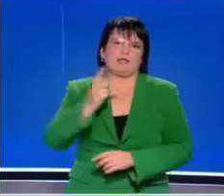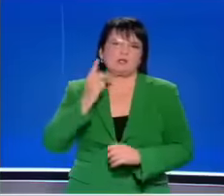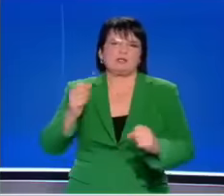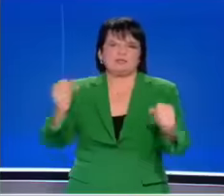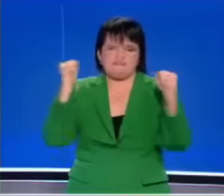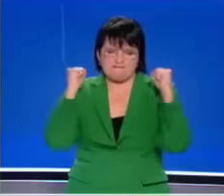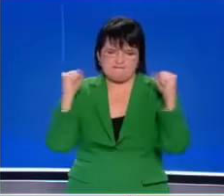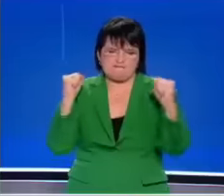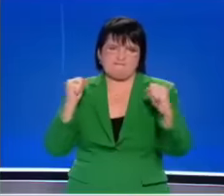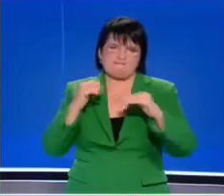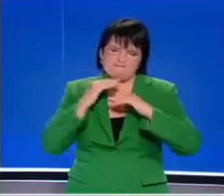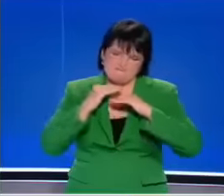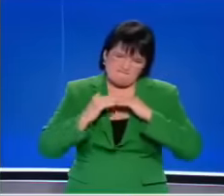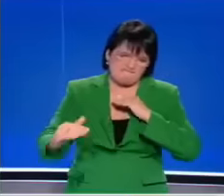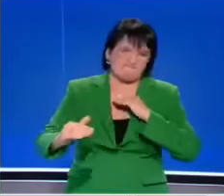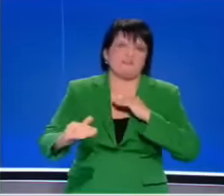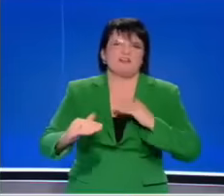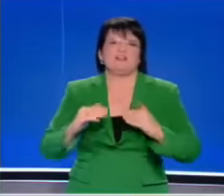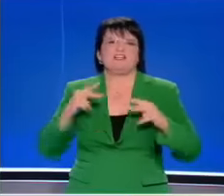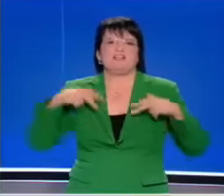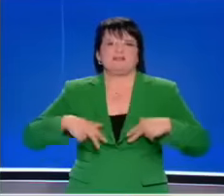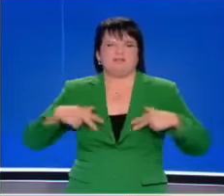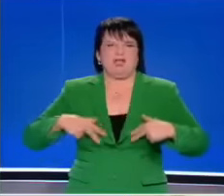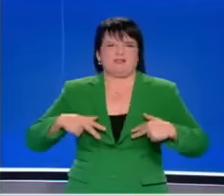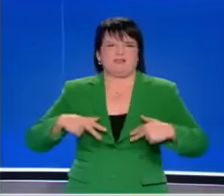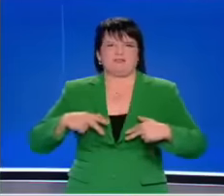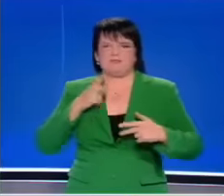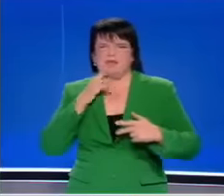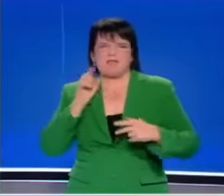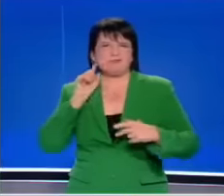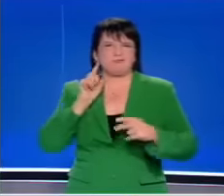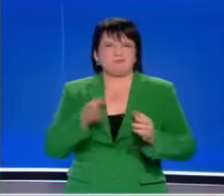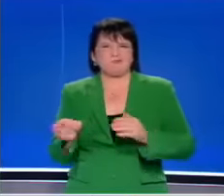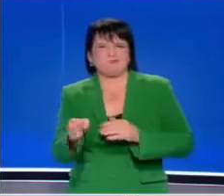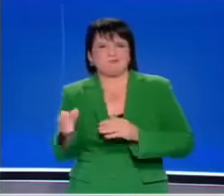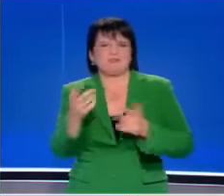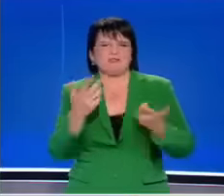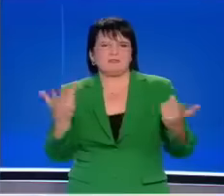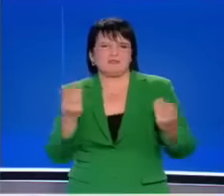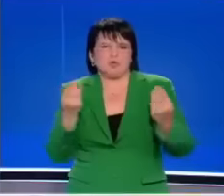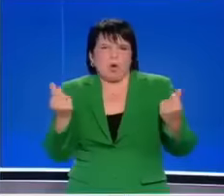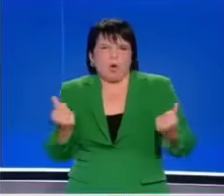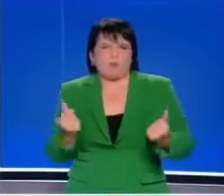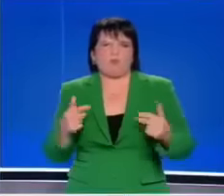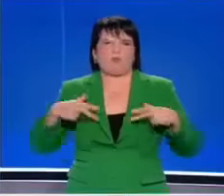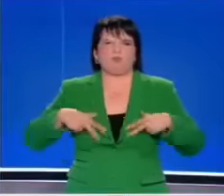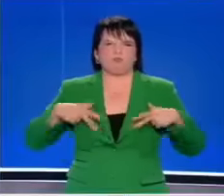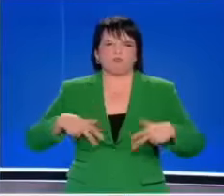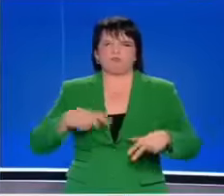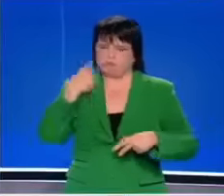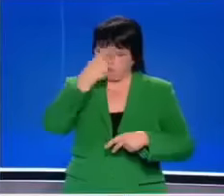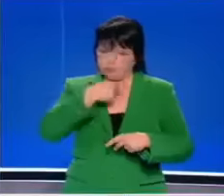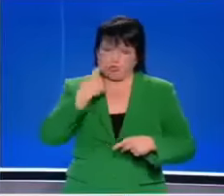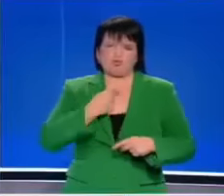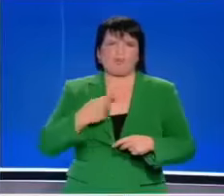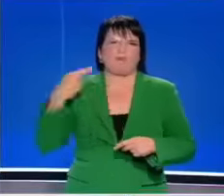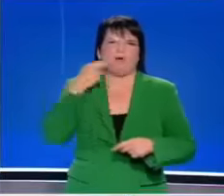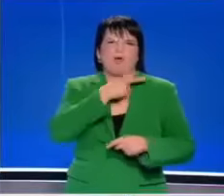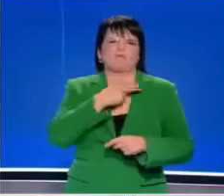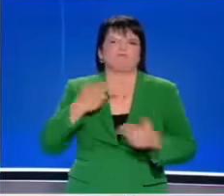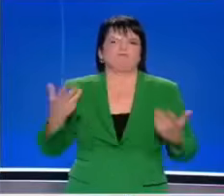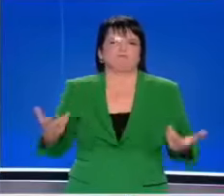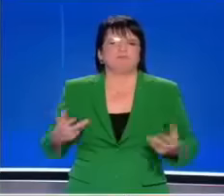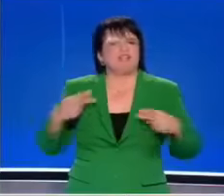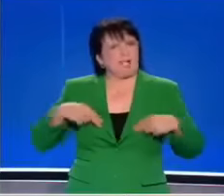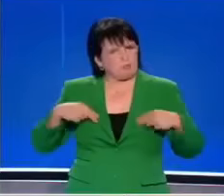γειωμένη κυβέρνηση η οποία αυτό που κάνουν το αδιαμεσολάβητα θα συνεχίσει να το πράττει και προσωπικά εγώ ως πρωθυπουργός τότε και